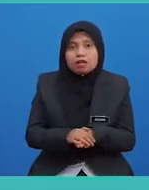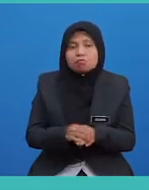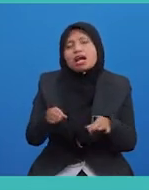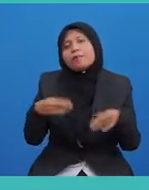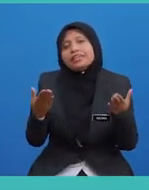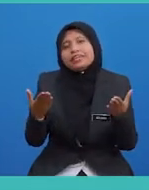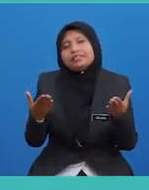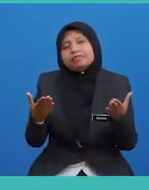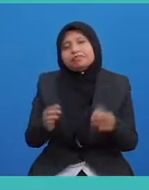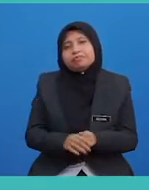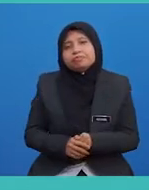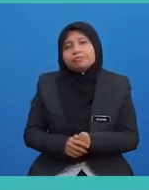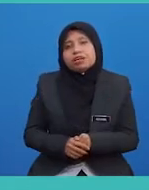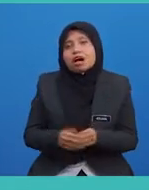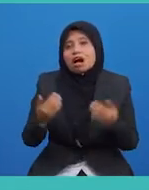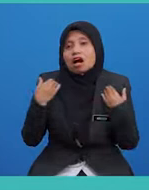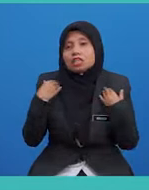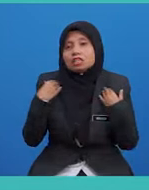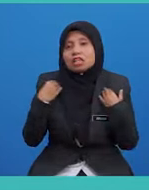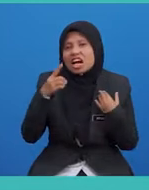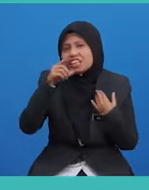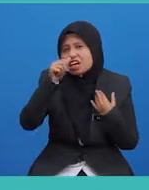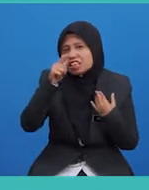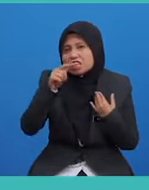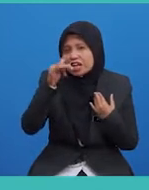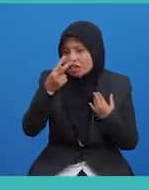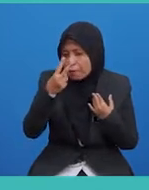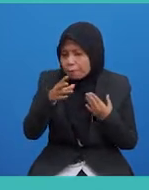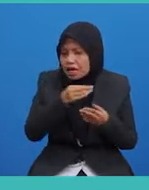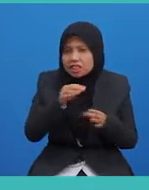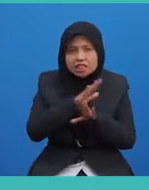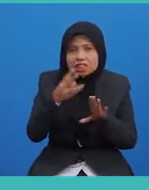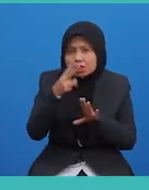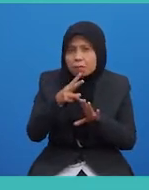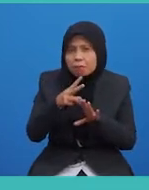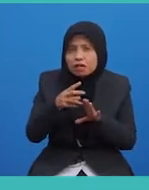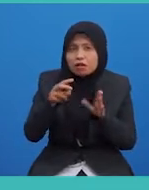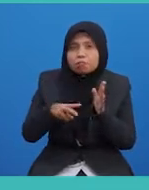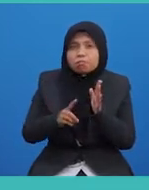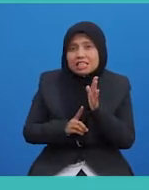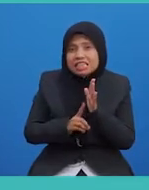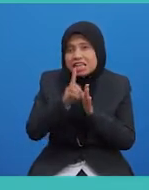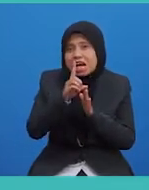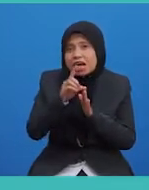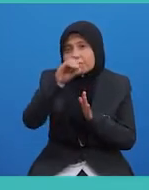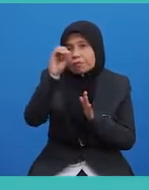Bagaimana para pelajar? Adakah data-data tersirat iaitu peningkatan peratusnya adalah sebanyak